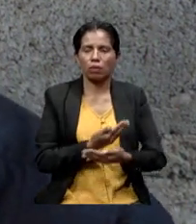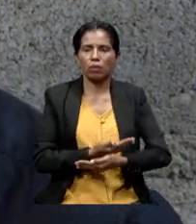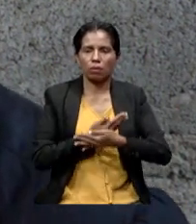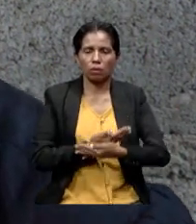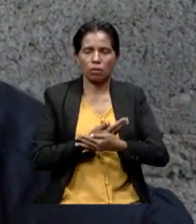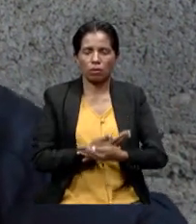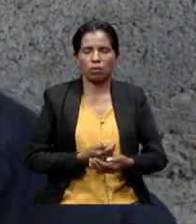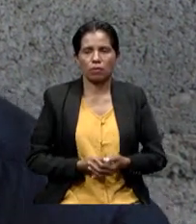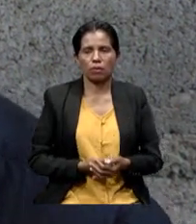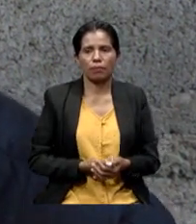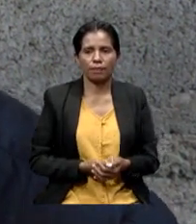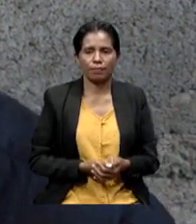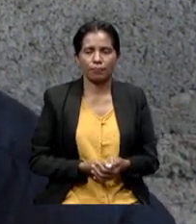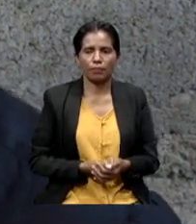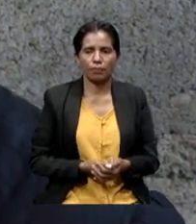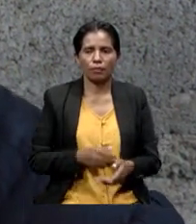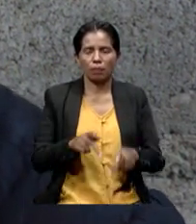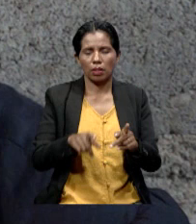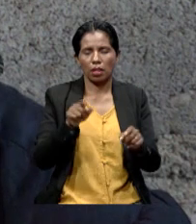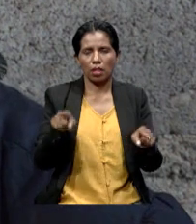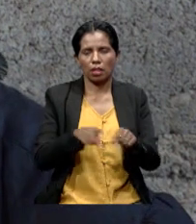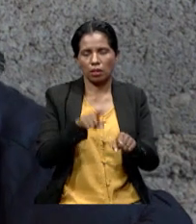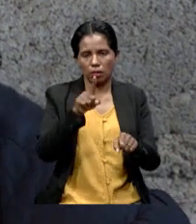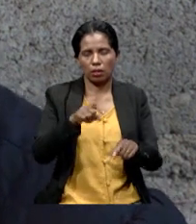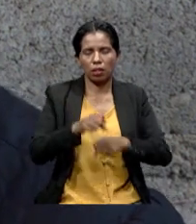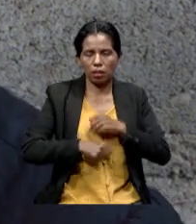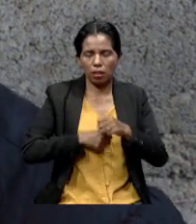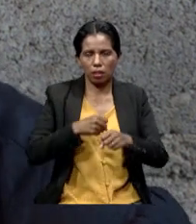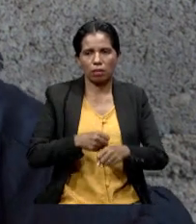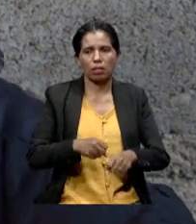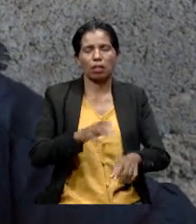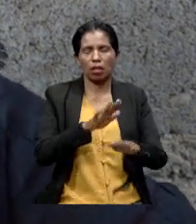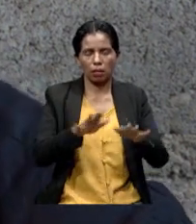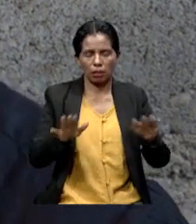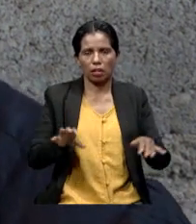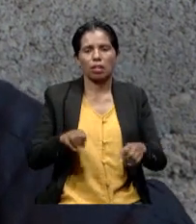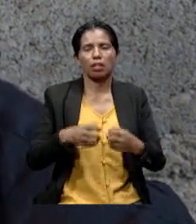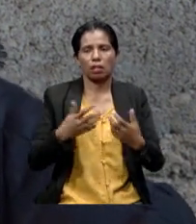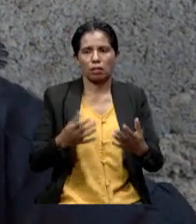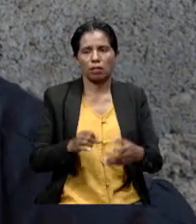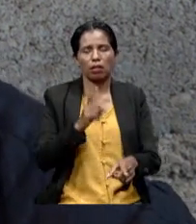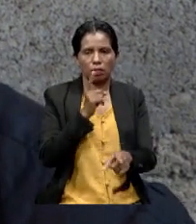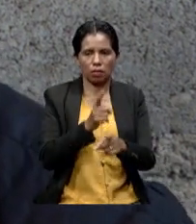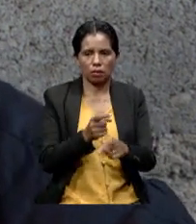sira mai na sira ai emai dahan sau ni bele ter sau labar sira na ni rakke dan padene los